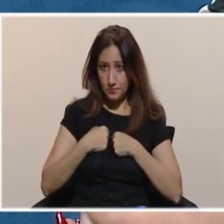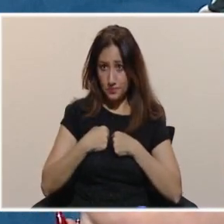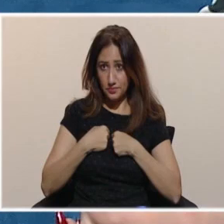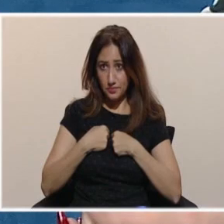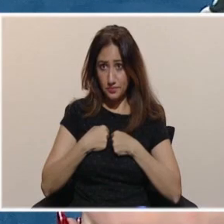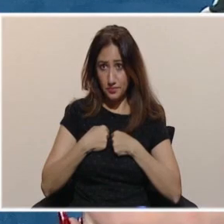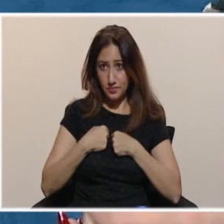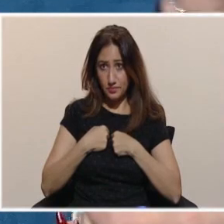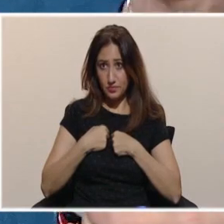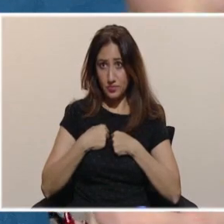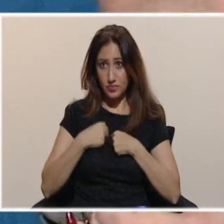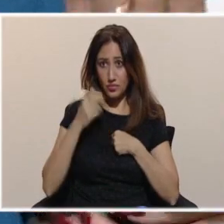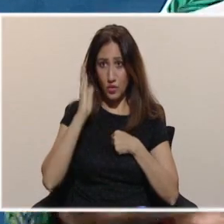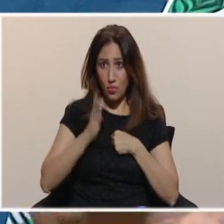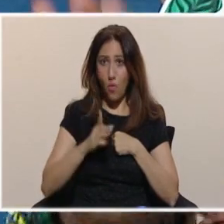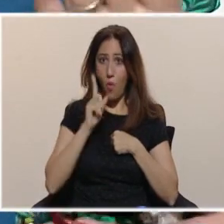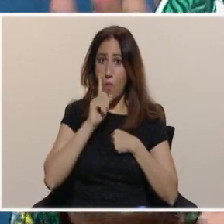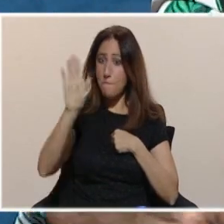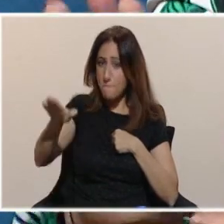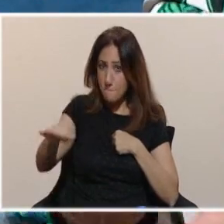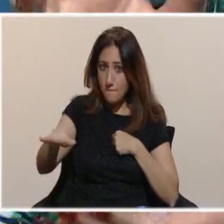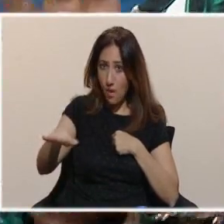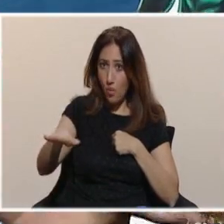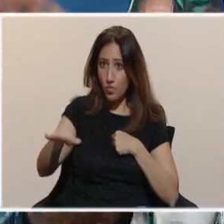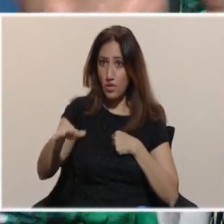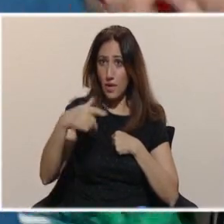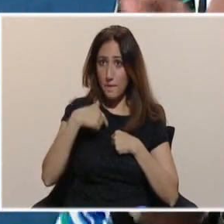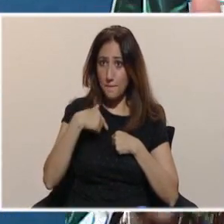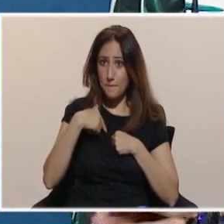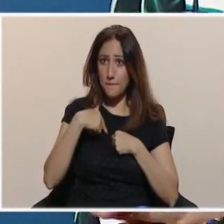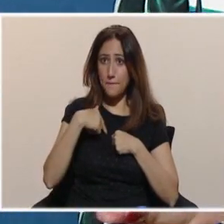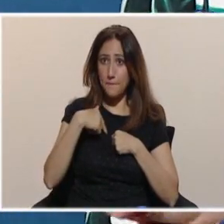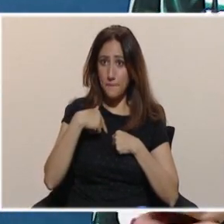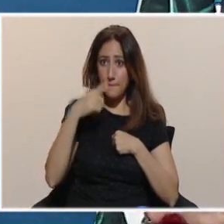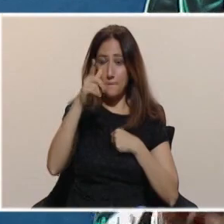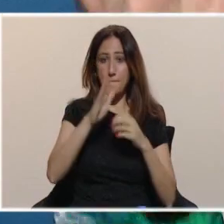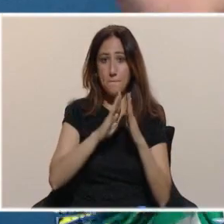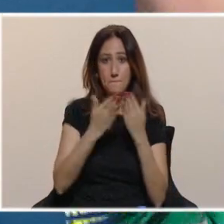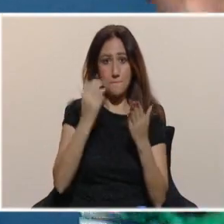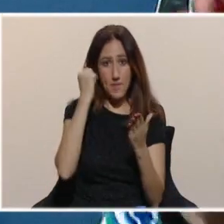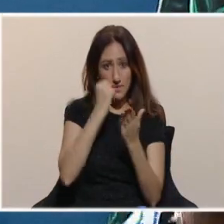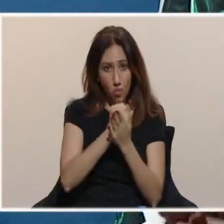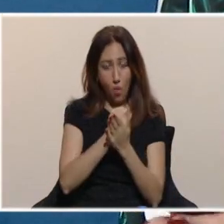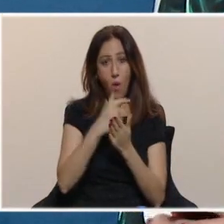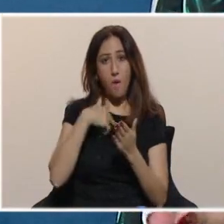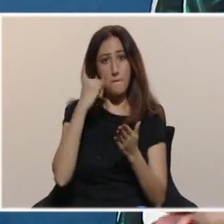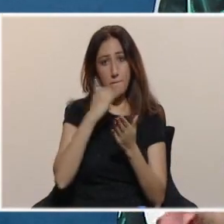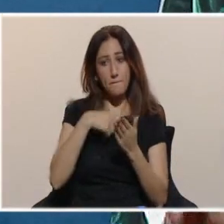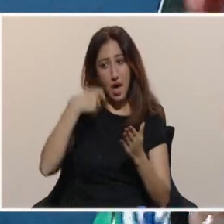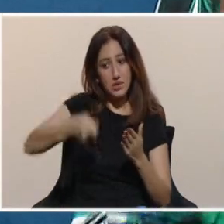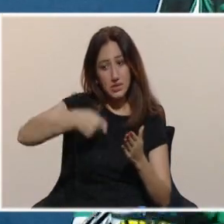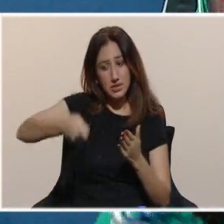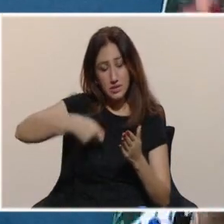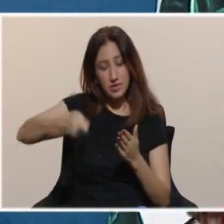قالت لي اه. طب قلت لها انت امه موجوده هتبقي معانا كلها، بس انا هطلع له باسبور مصري وانا هصرف